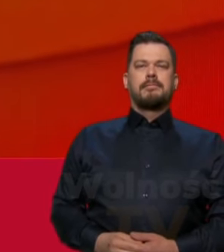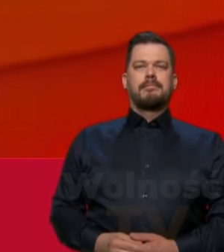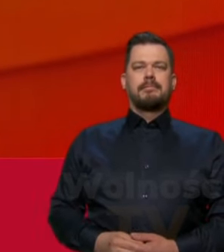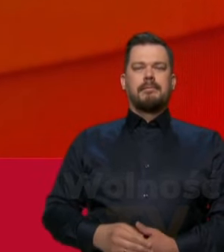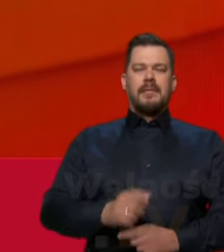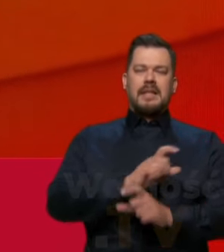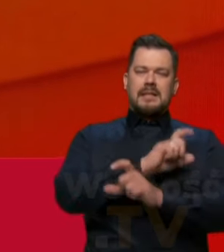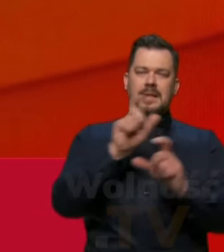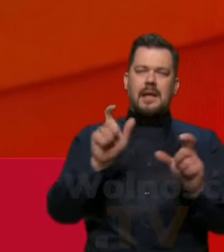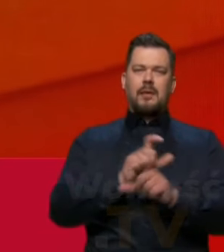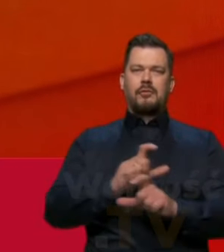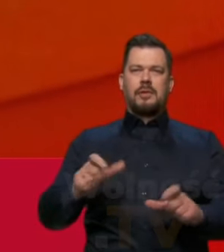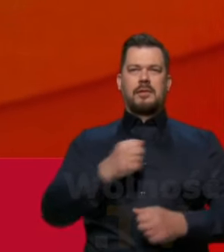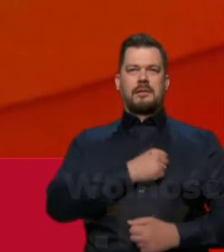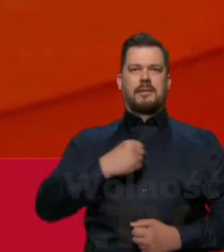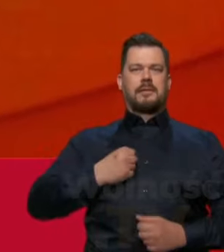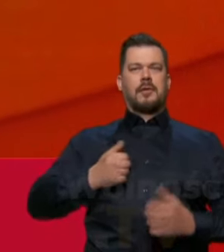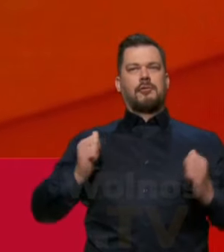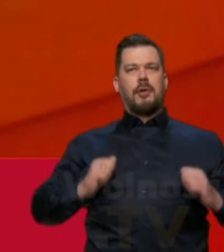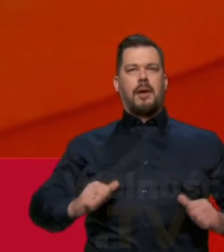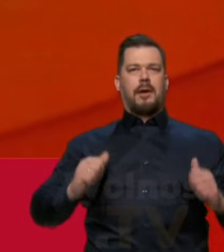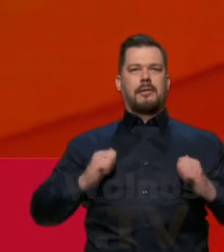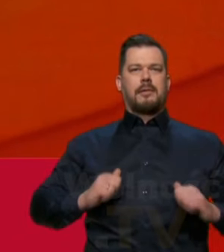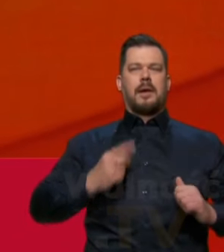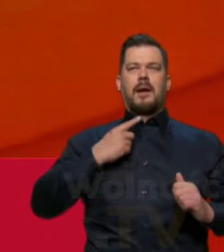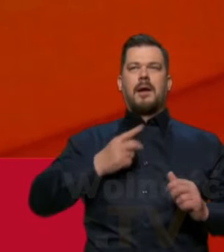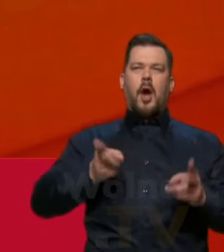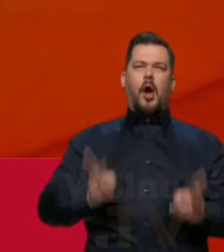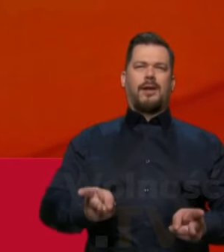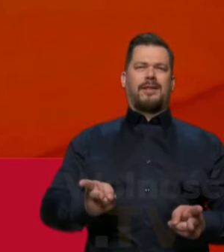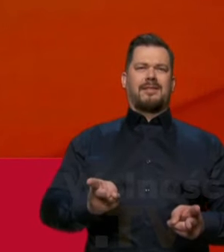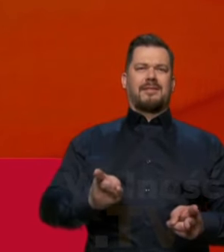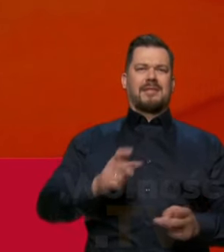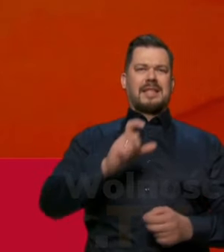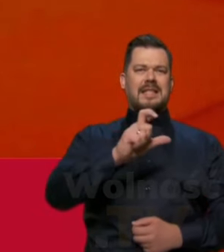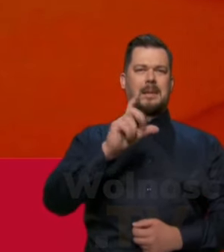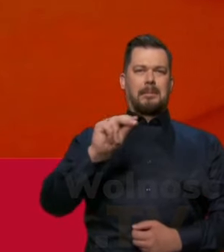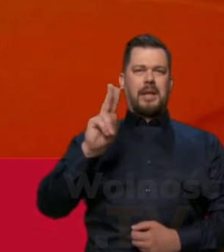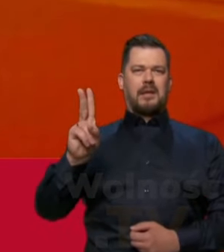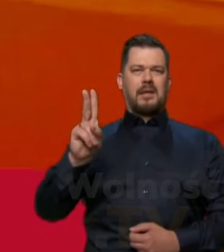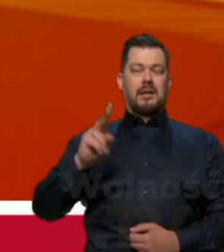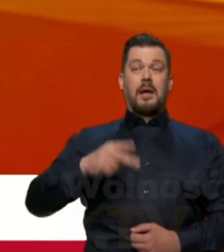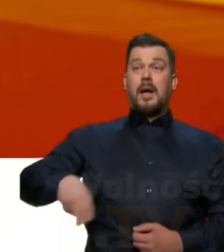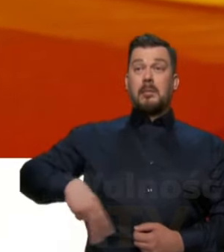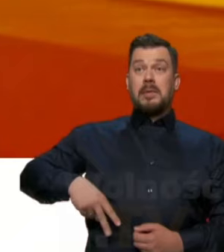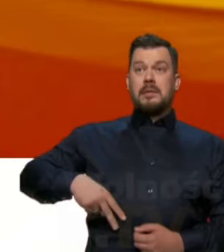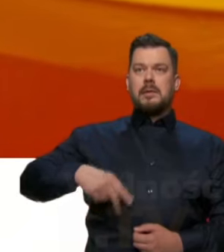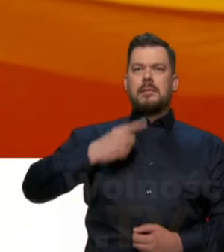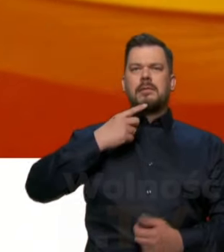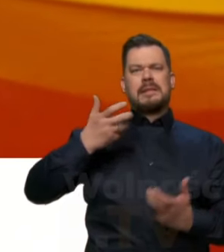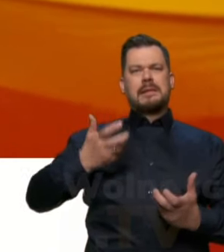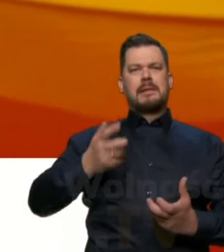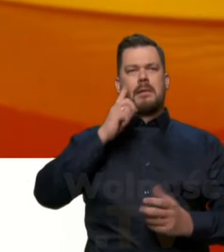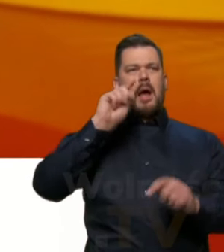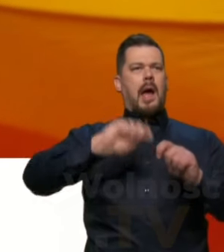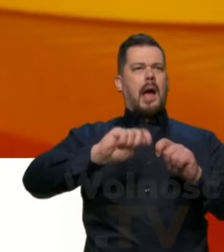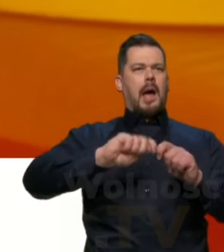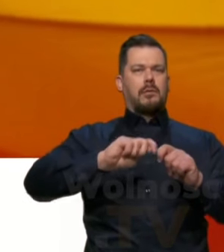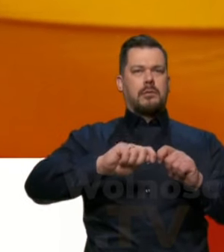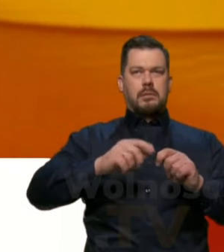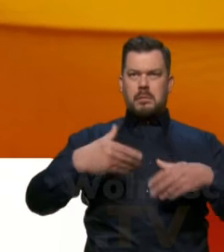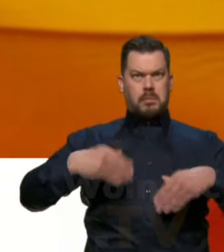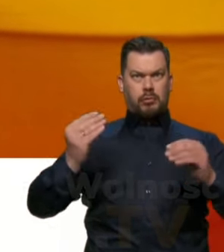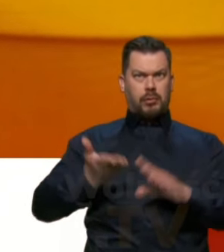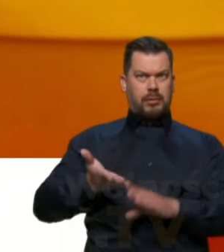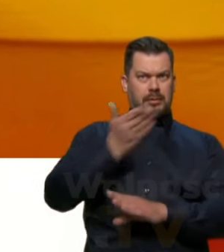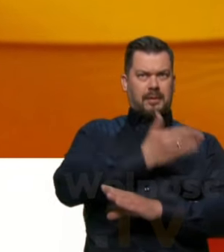Cały czas Warszawa czeka na konkretne decyzje w sprawie CPK. Ministerstwo obiecywało nam audyt tego projektu już od samego